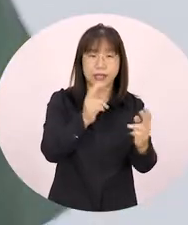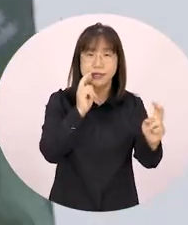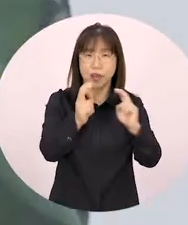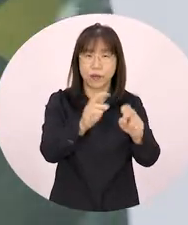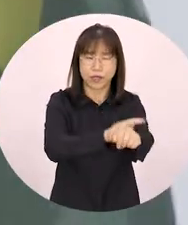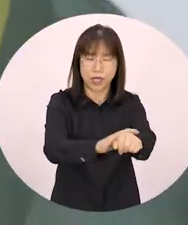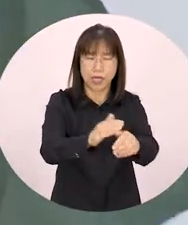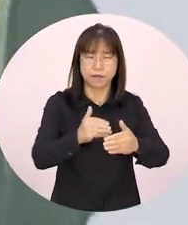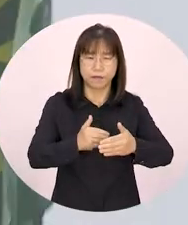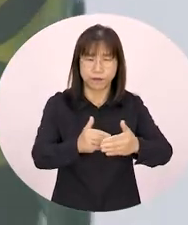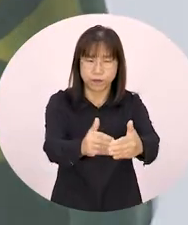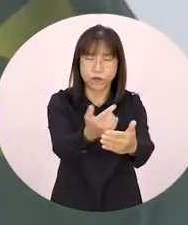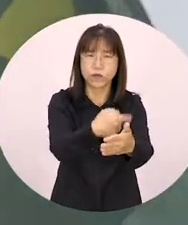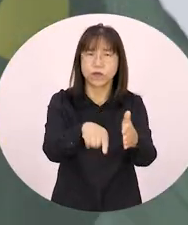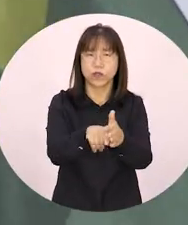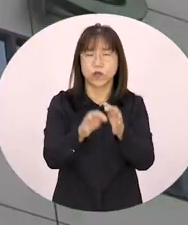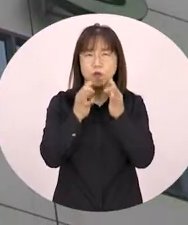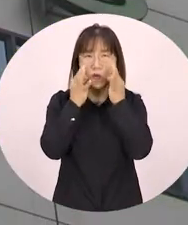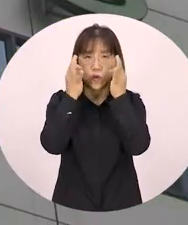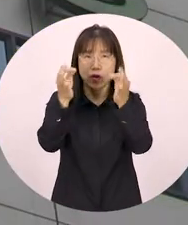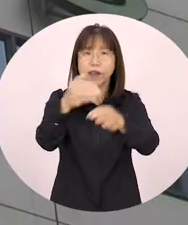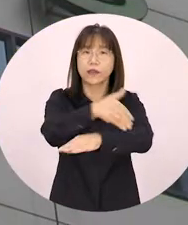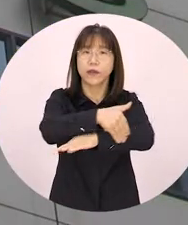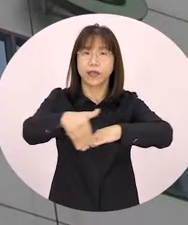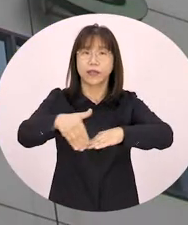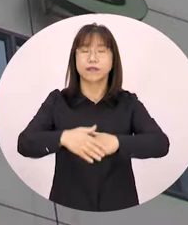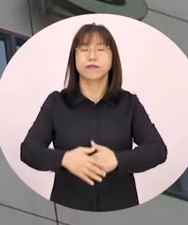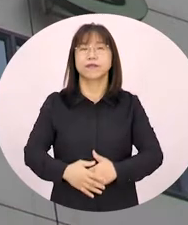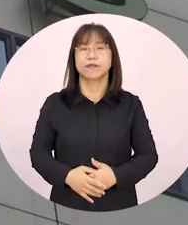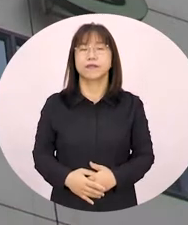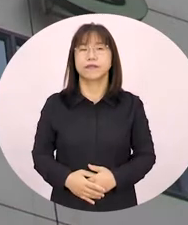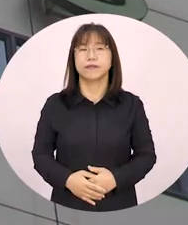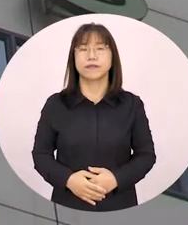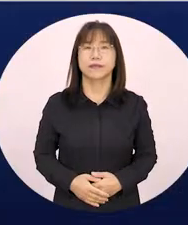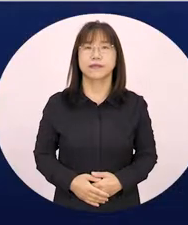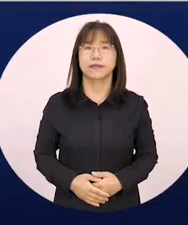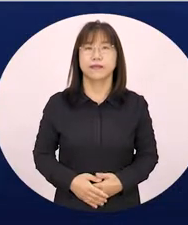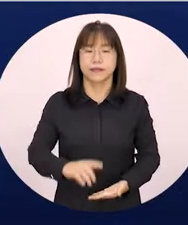사업이 원활하게 추진될 수 있도록 최선을 다할 예정입니다.